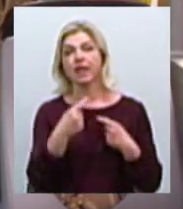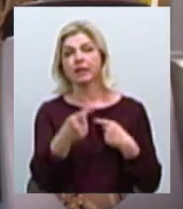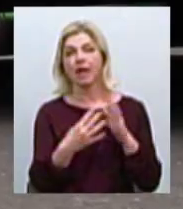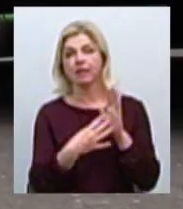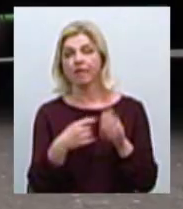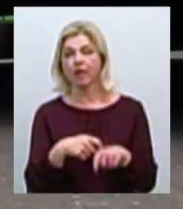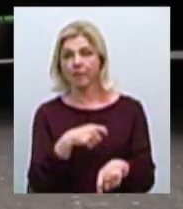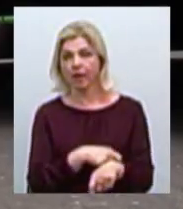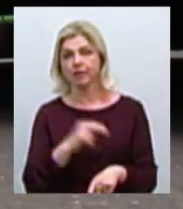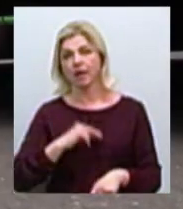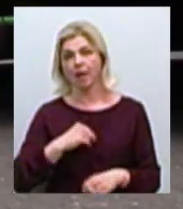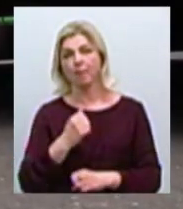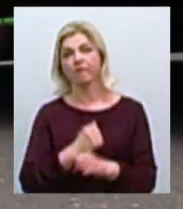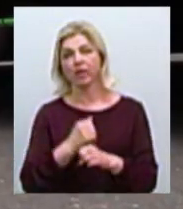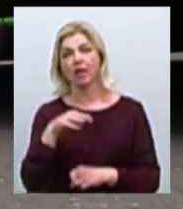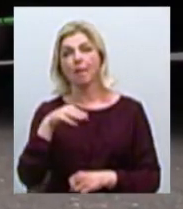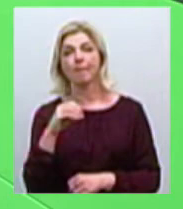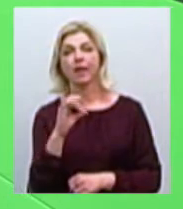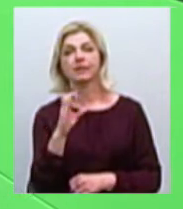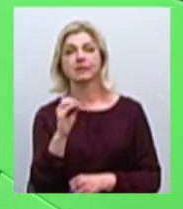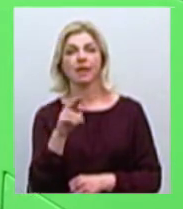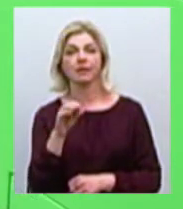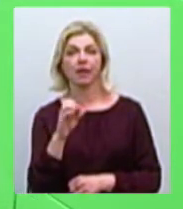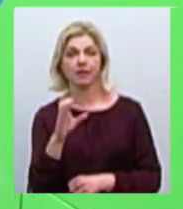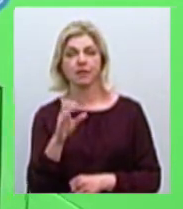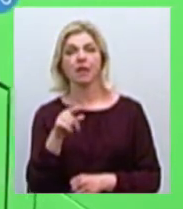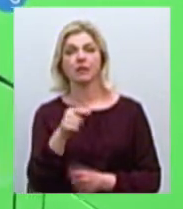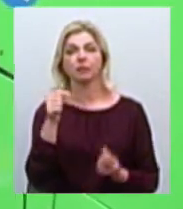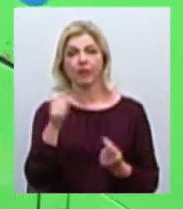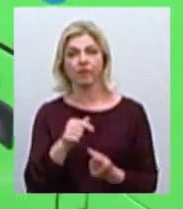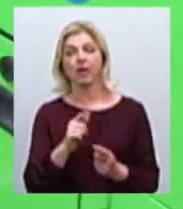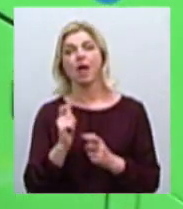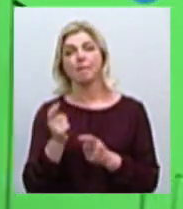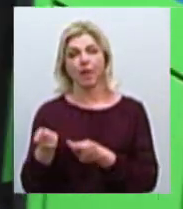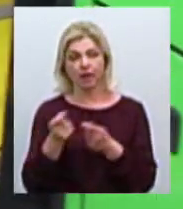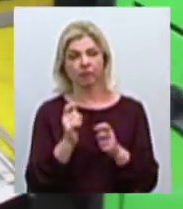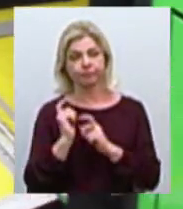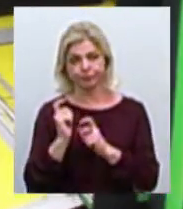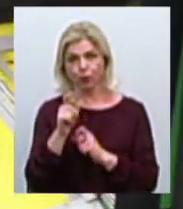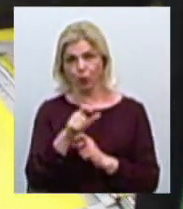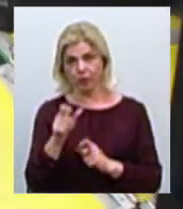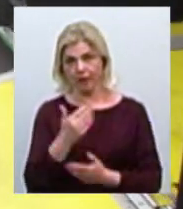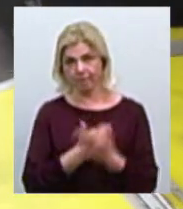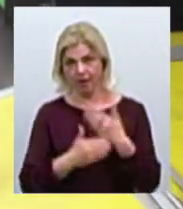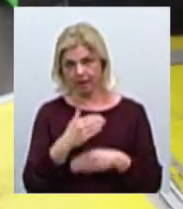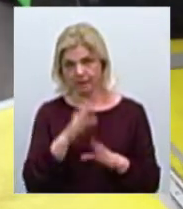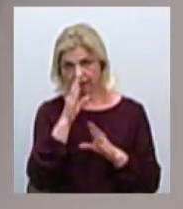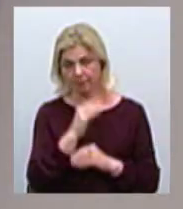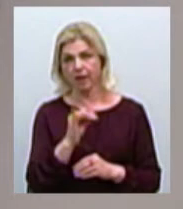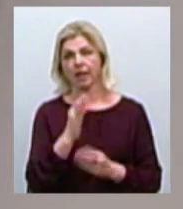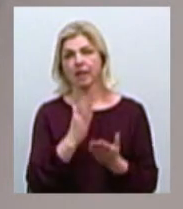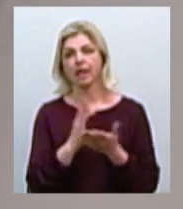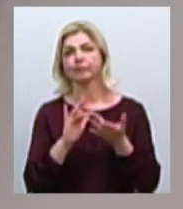метрів, працюватиме на двигуні «Мерседес». Автобуси пристосовані під перевезення людей з інвалідністю, обладнані GPS-треками,